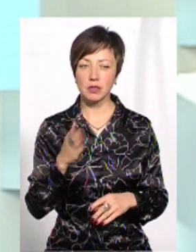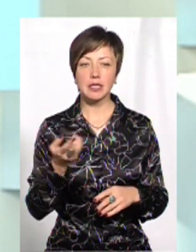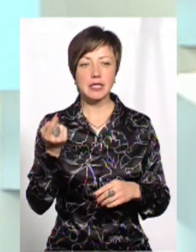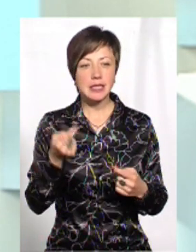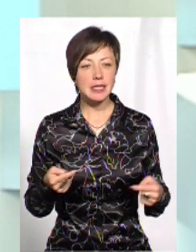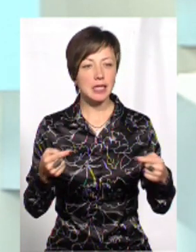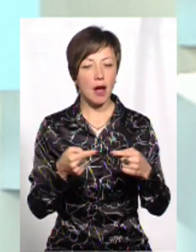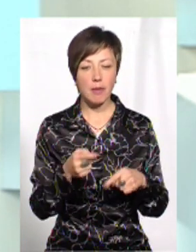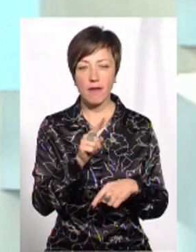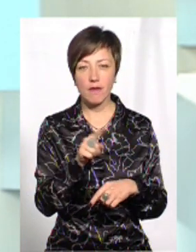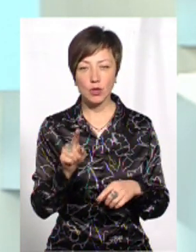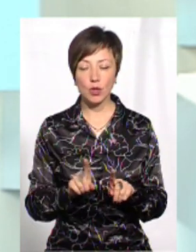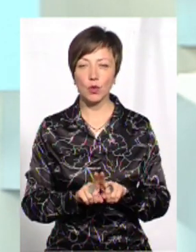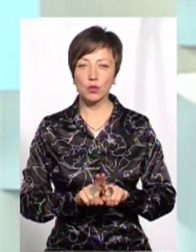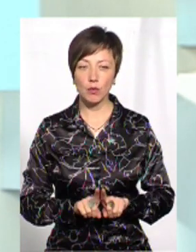Саме вони, особливо